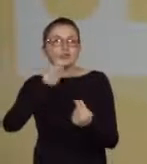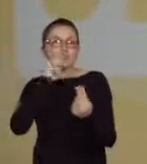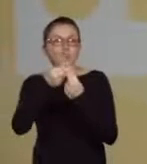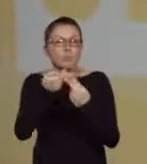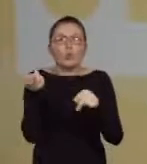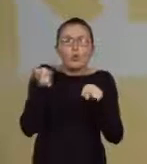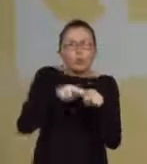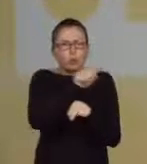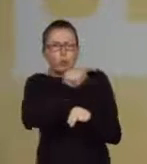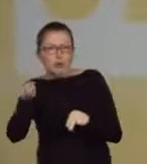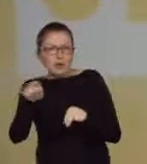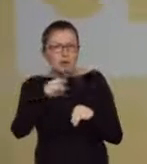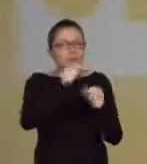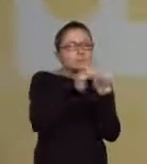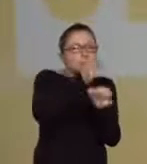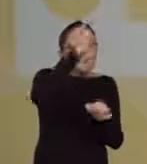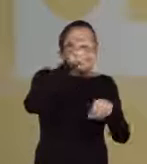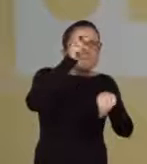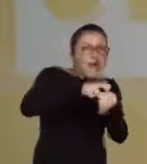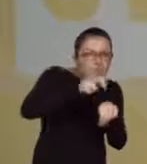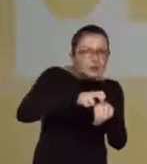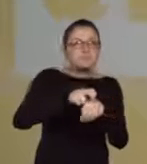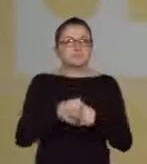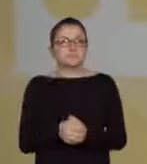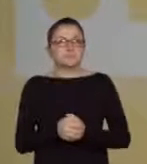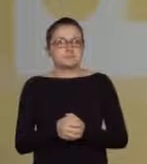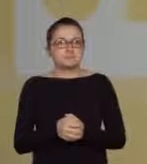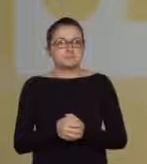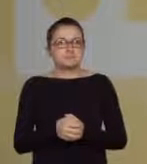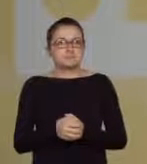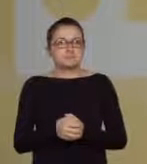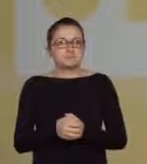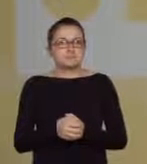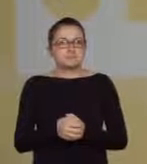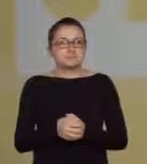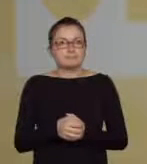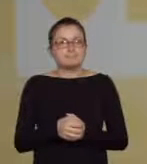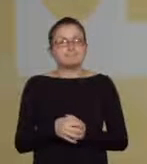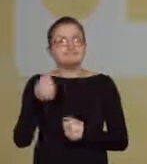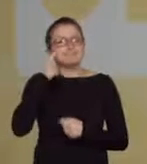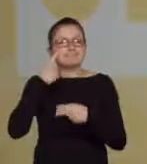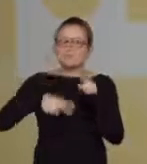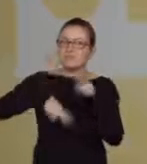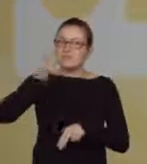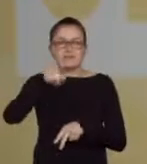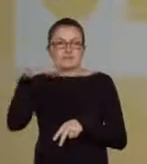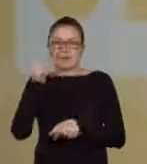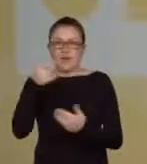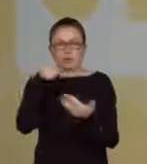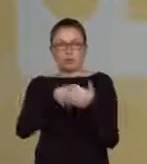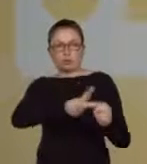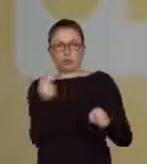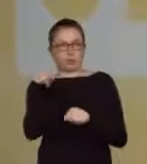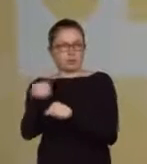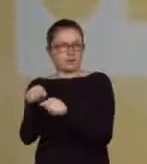czy drugi, pełnił w tym doświadczeniu rolę próby badawczej. Stosunkowo często maturzyści wskazywali zestaw drugi